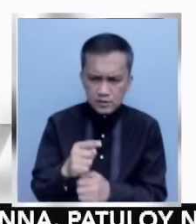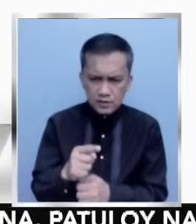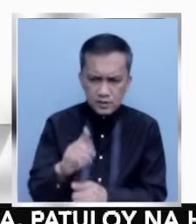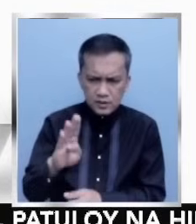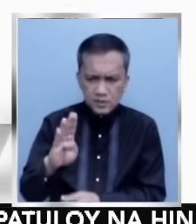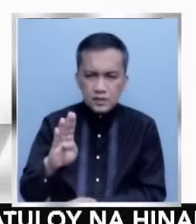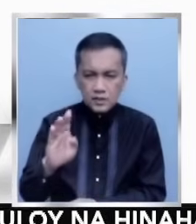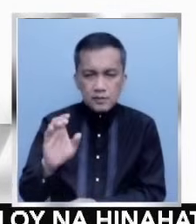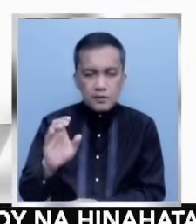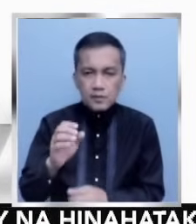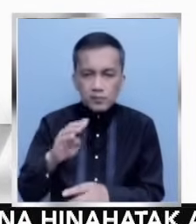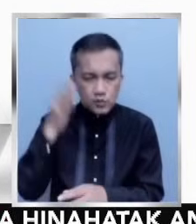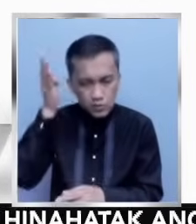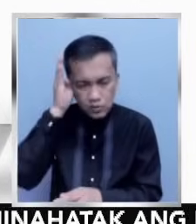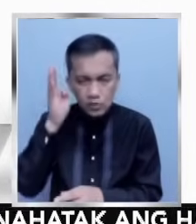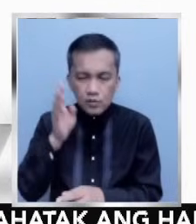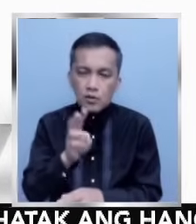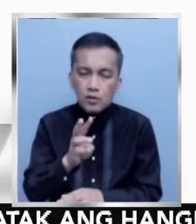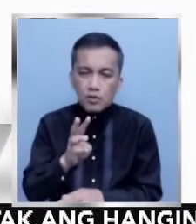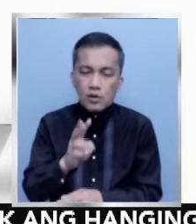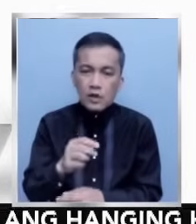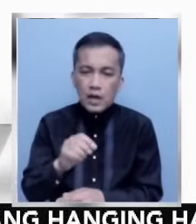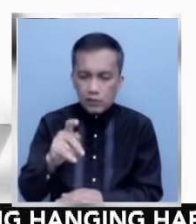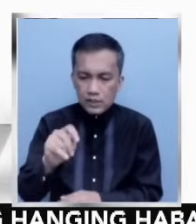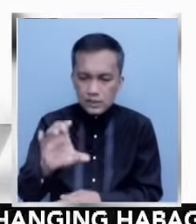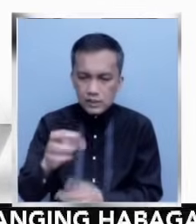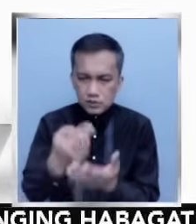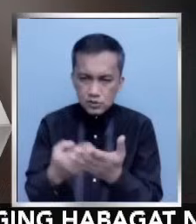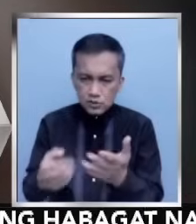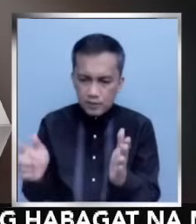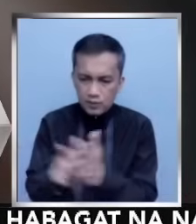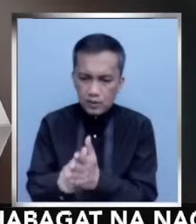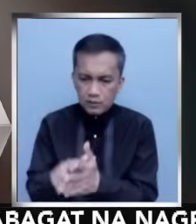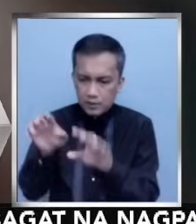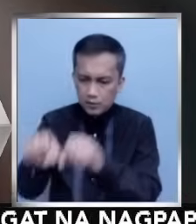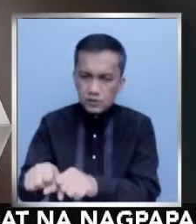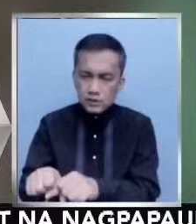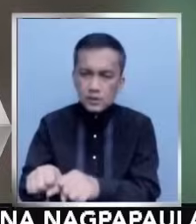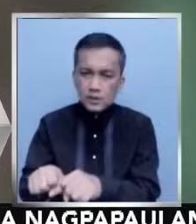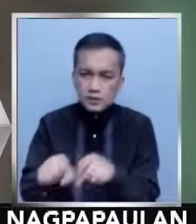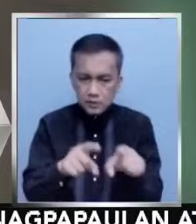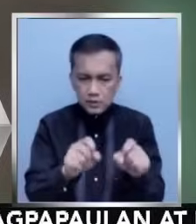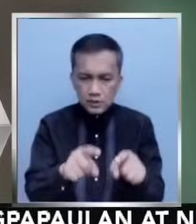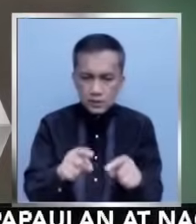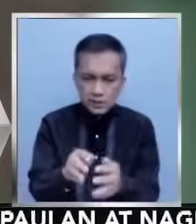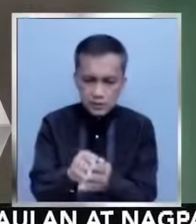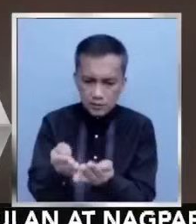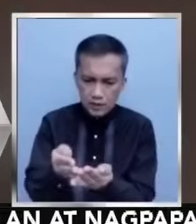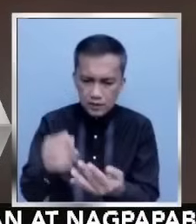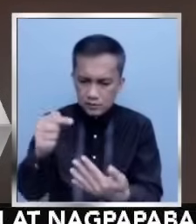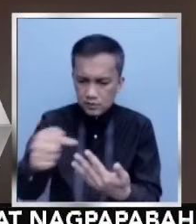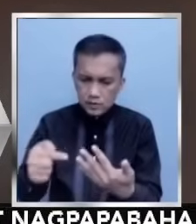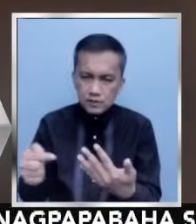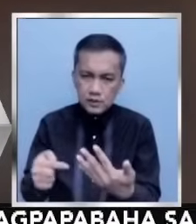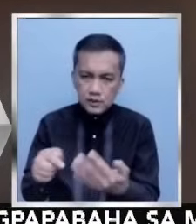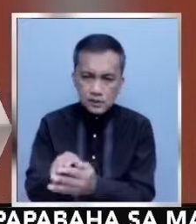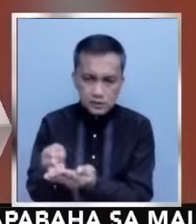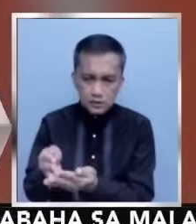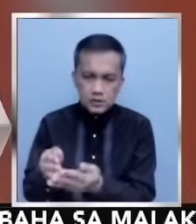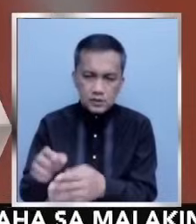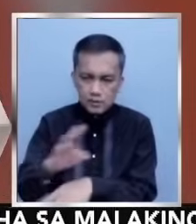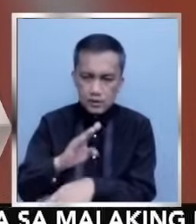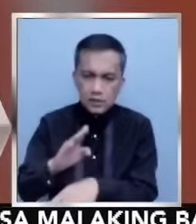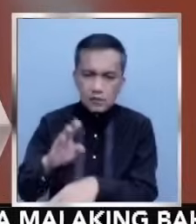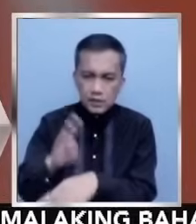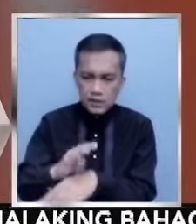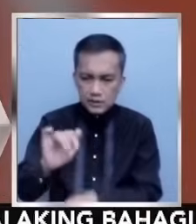Resources, bawal muna ang panghuhuli, pagbebenta at pagkain ng alamang, tahong, talaba at iba pang shellfish sa mga bayan ng Altavas,